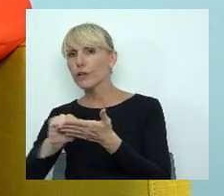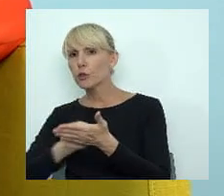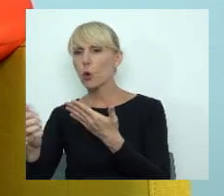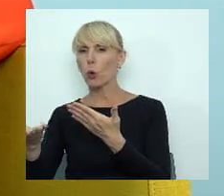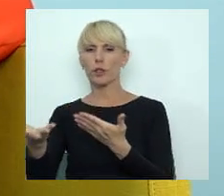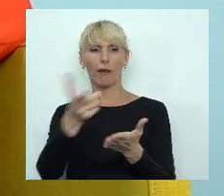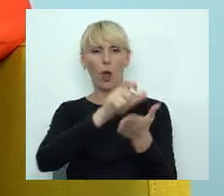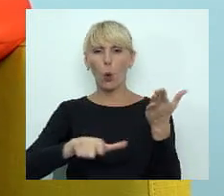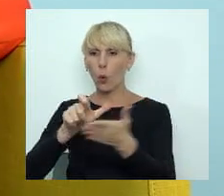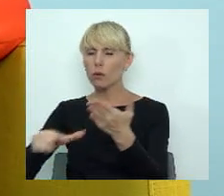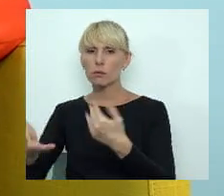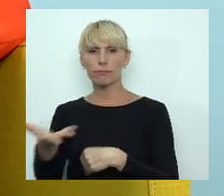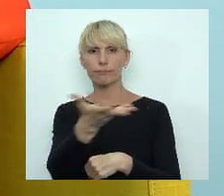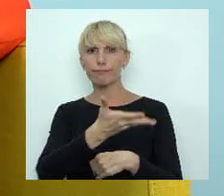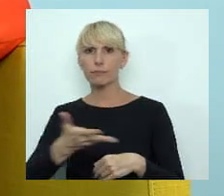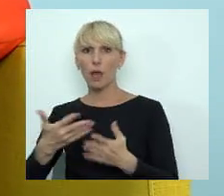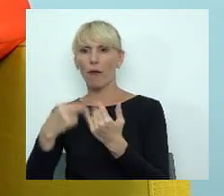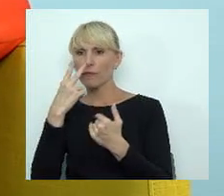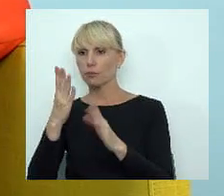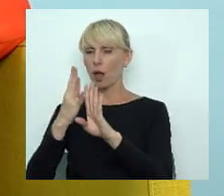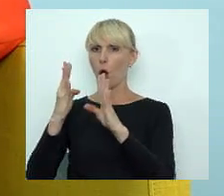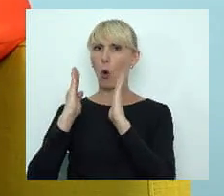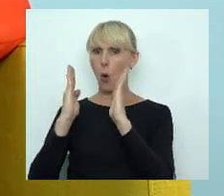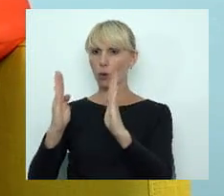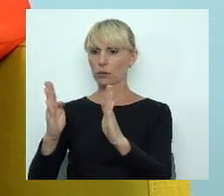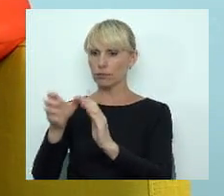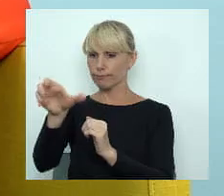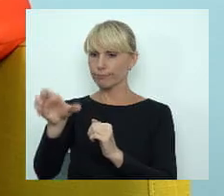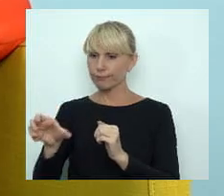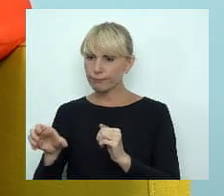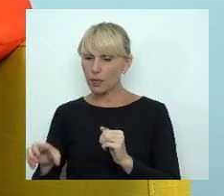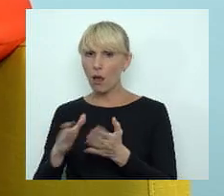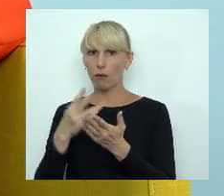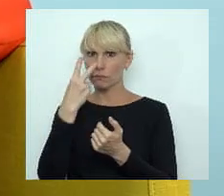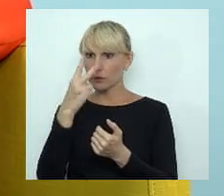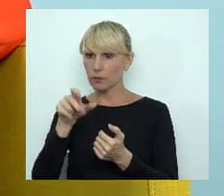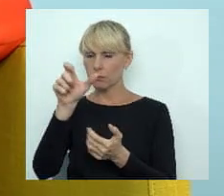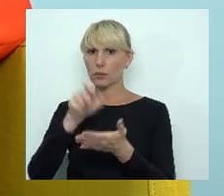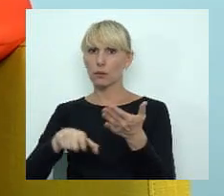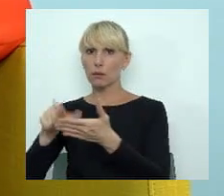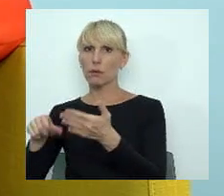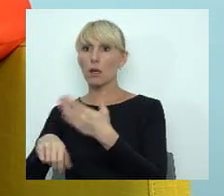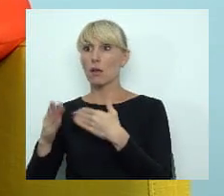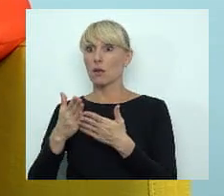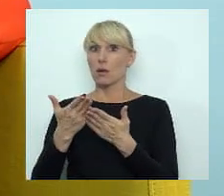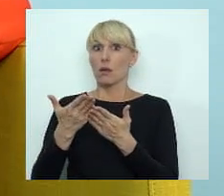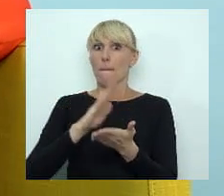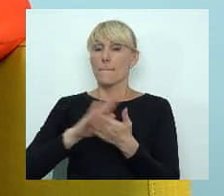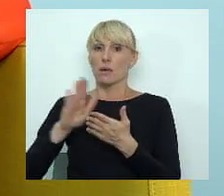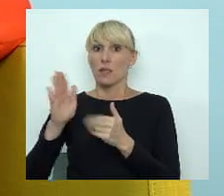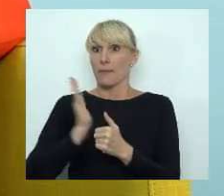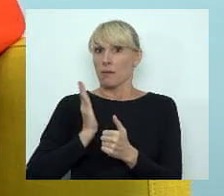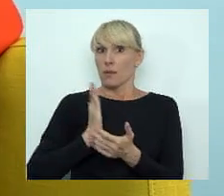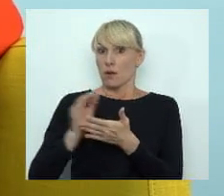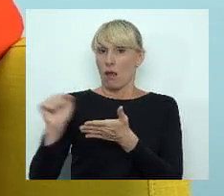czasami przechodzimy przez korytarz, gdzie zupełnie dowolnie leżą niezabezpieczone dane i zastanawiamy się nad tym, jak to jest